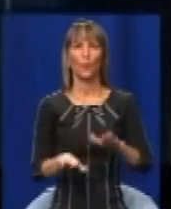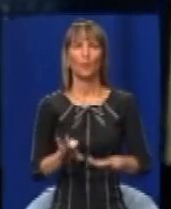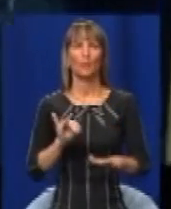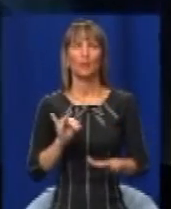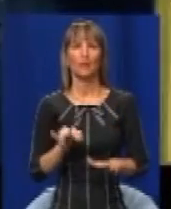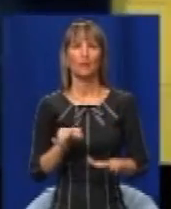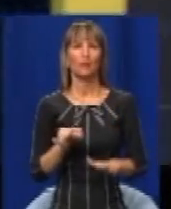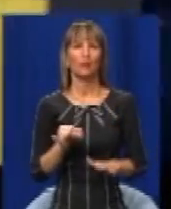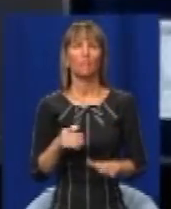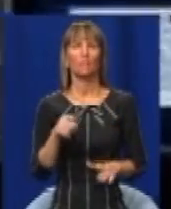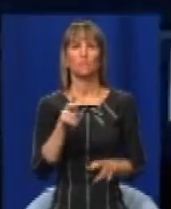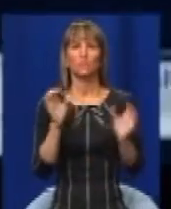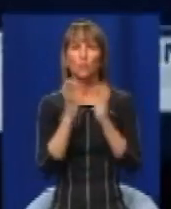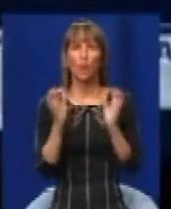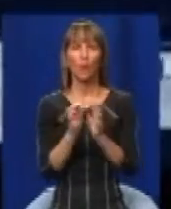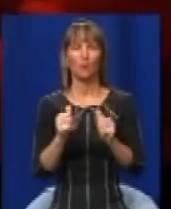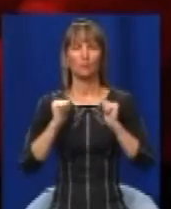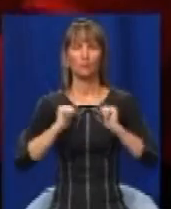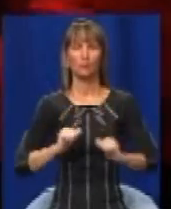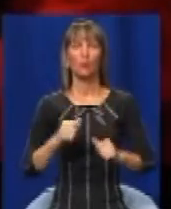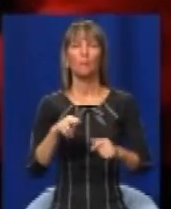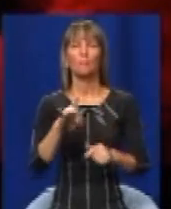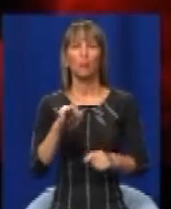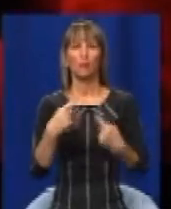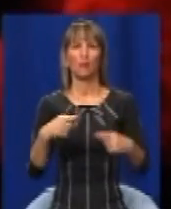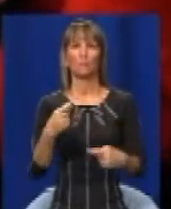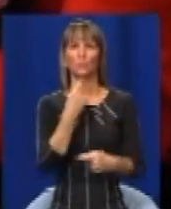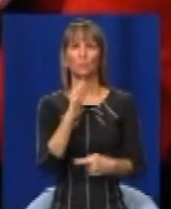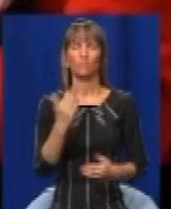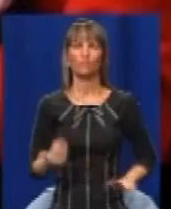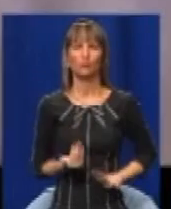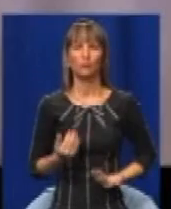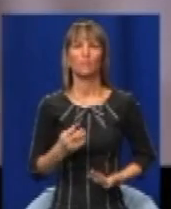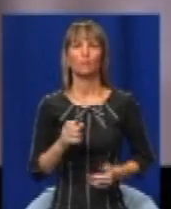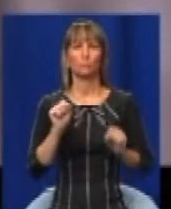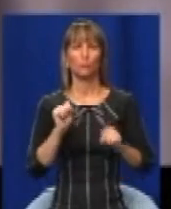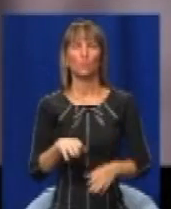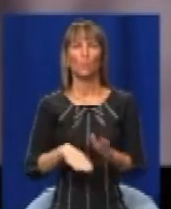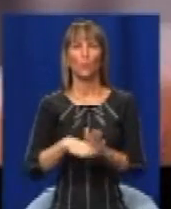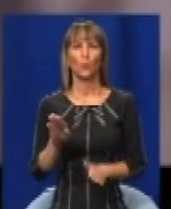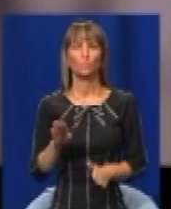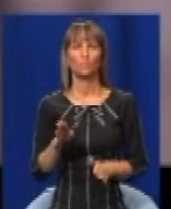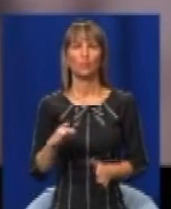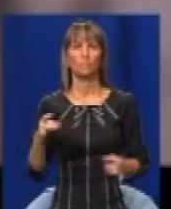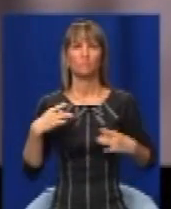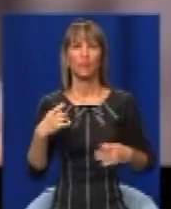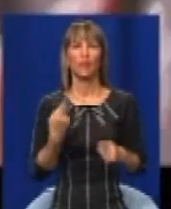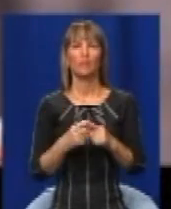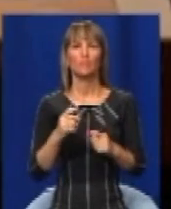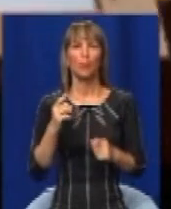різких змінах у житті. Стресостійкість запросто можна розвивати або підвищувати завдяки таким тренуванням, як